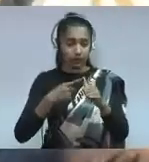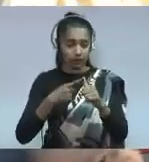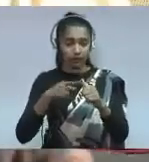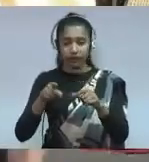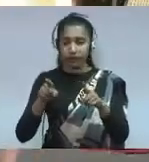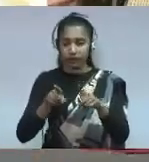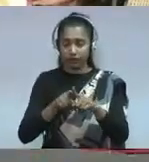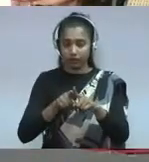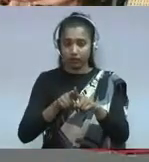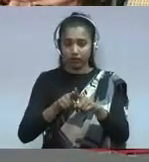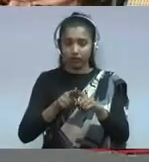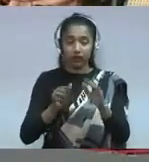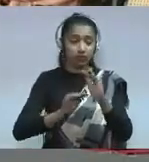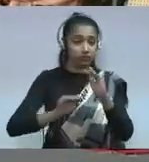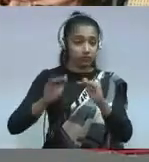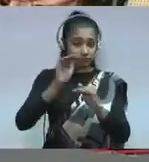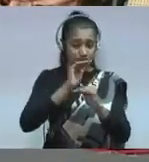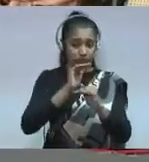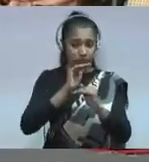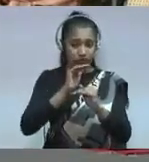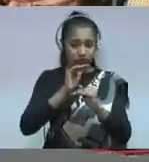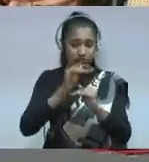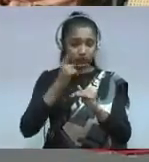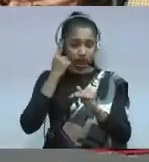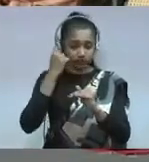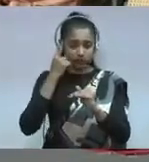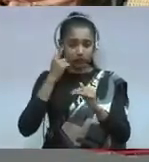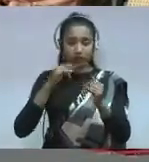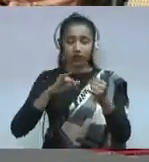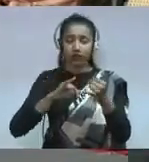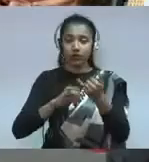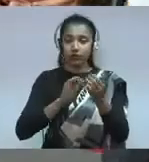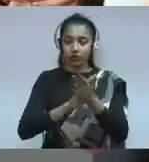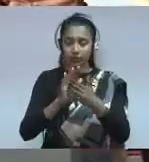අරුණ ශාන්ත, මහාචාර්ය ශානුක සෙනරත්,